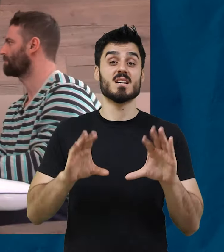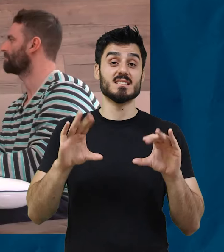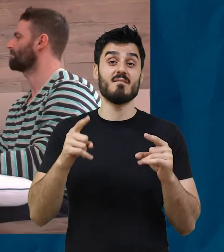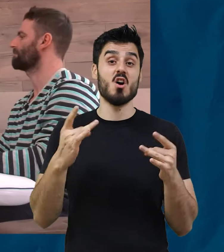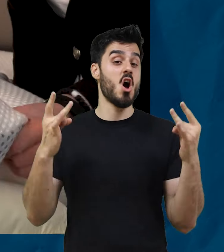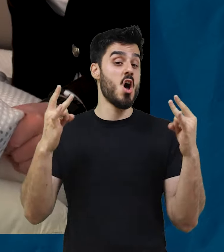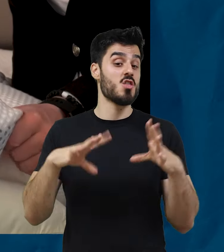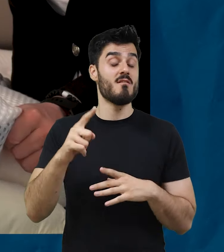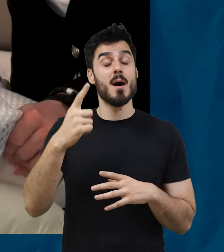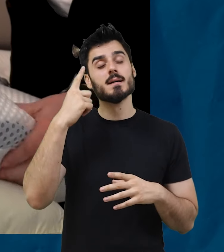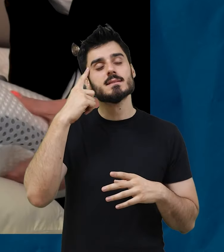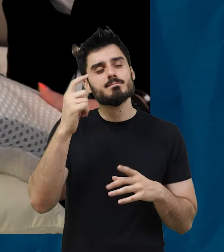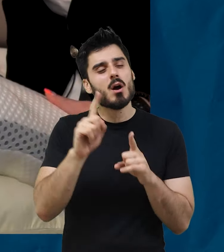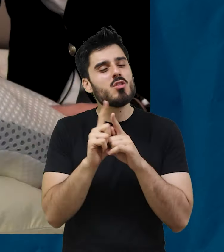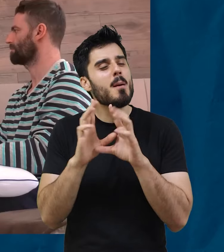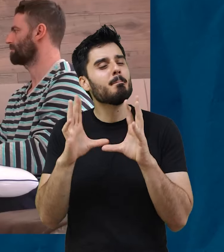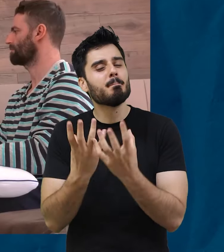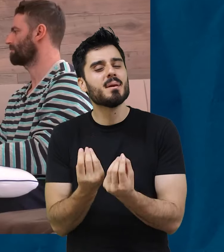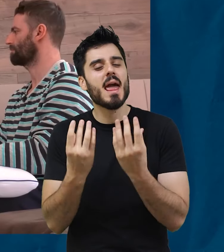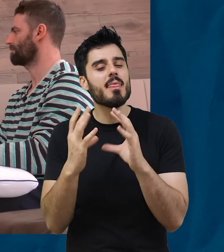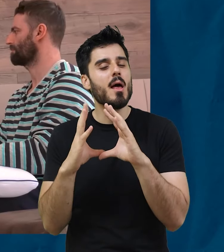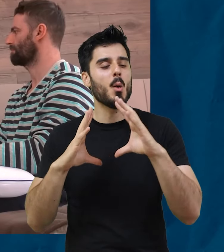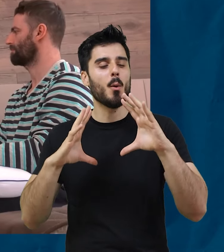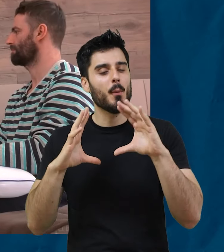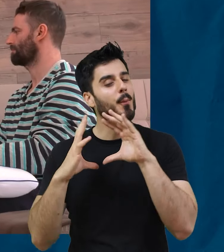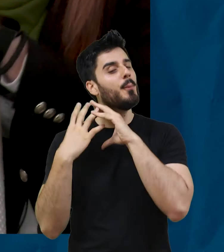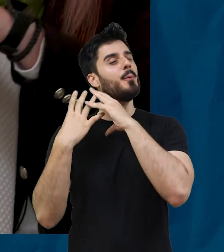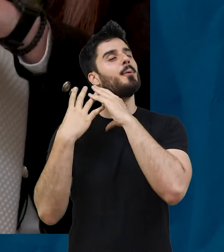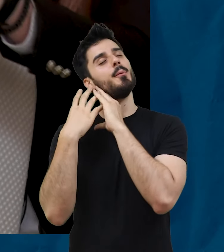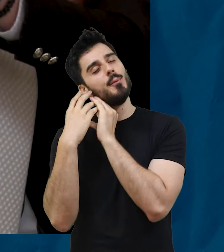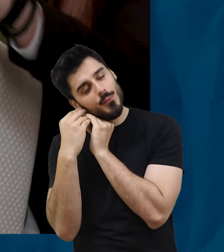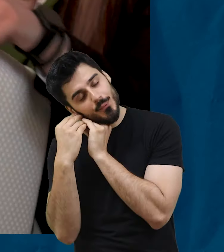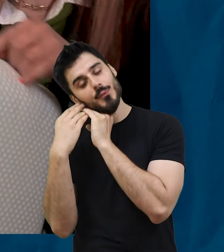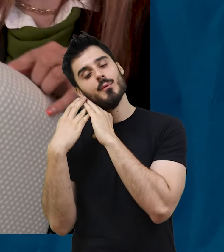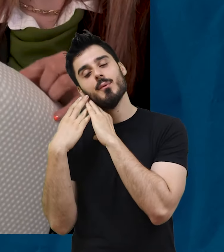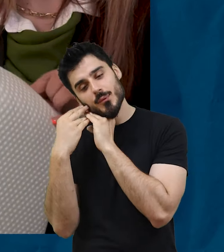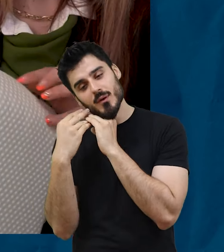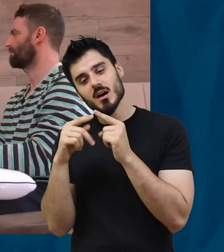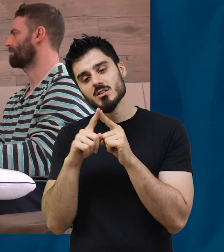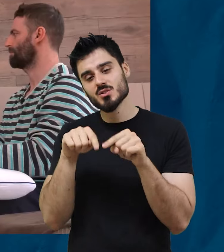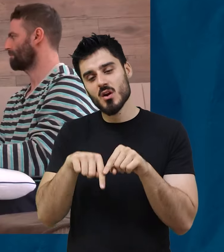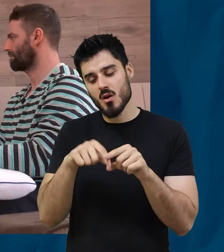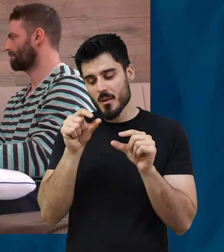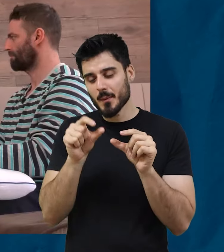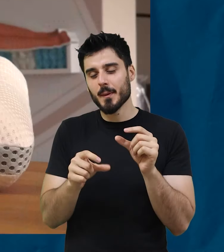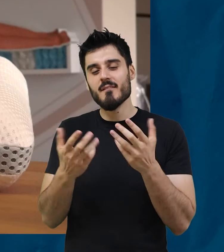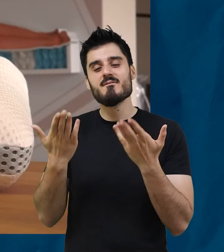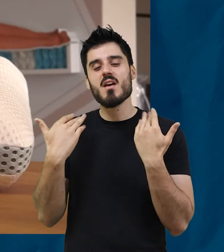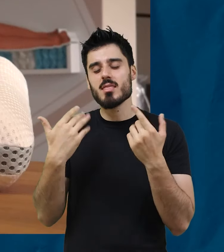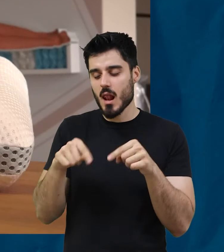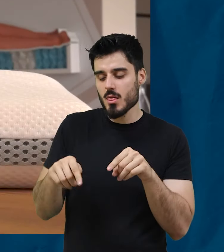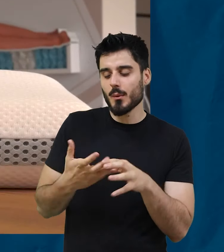Възглавница отново с мемори пиана, с валяем кълъв и вентилаторни отвори